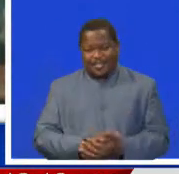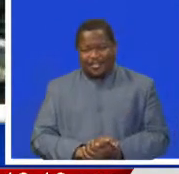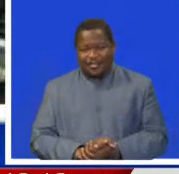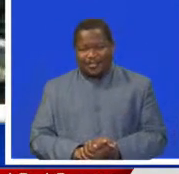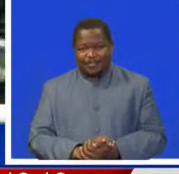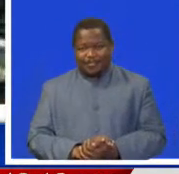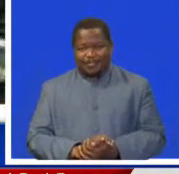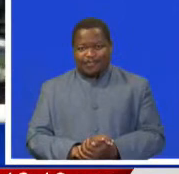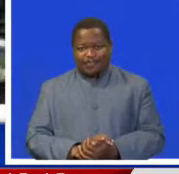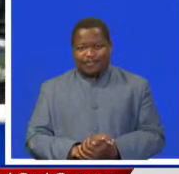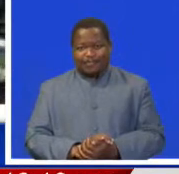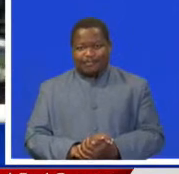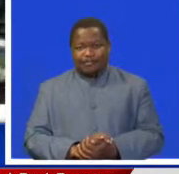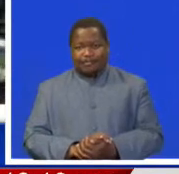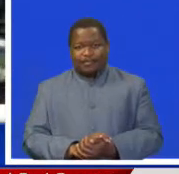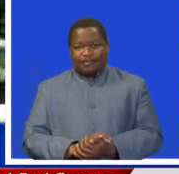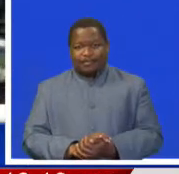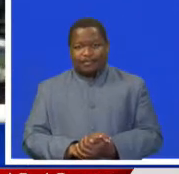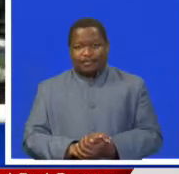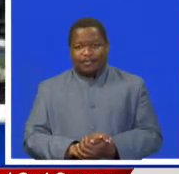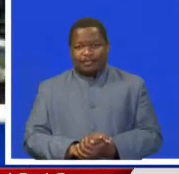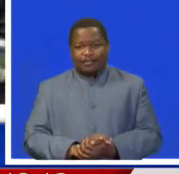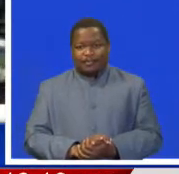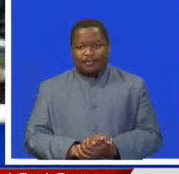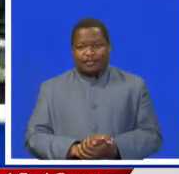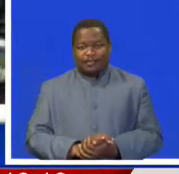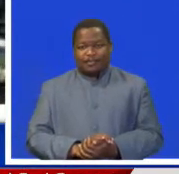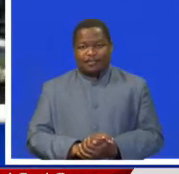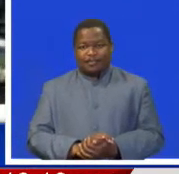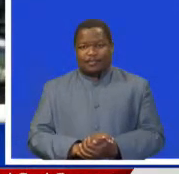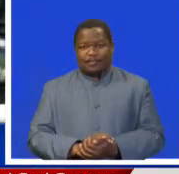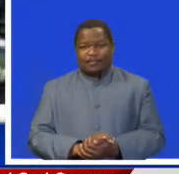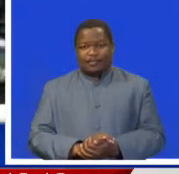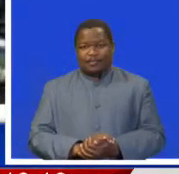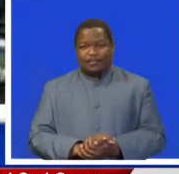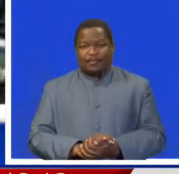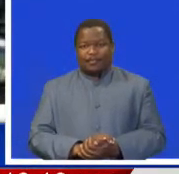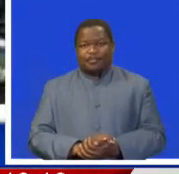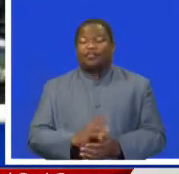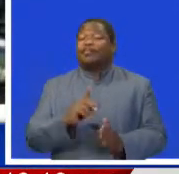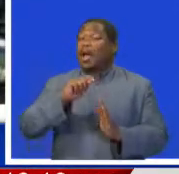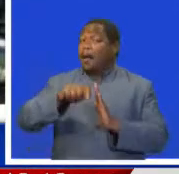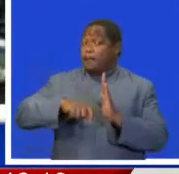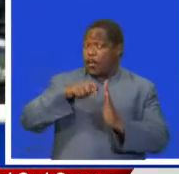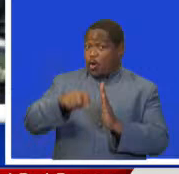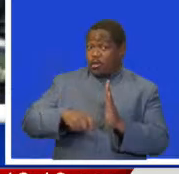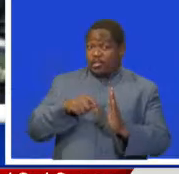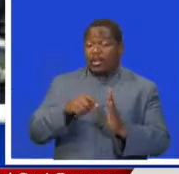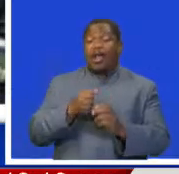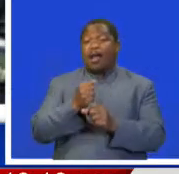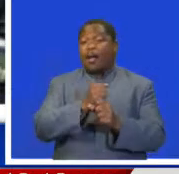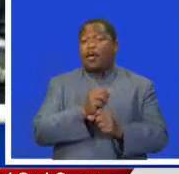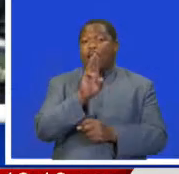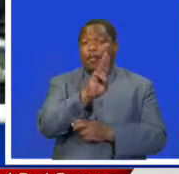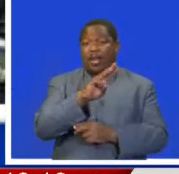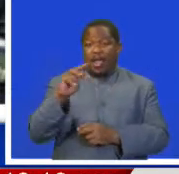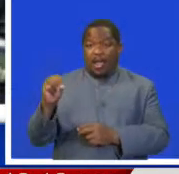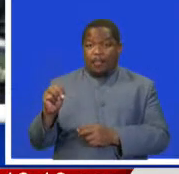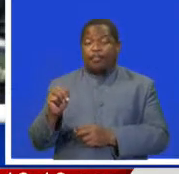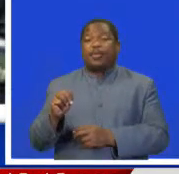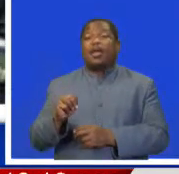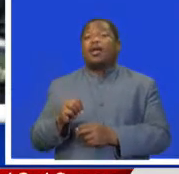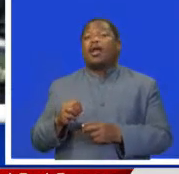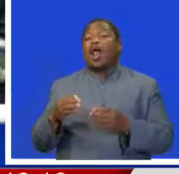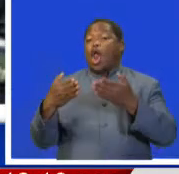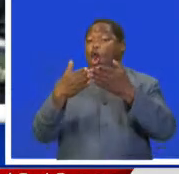yembabane. Mala ngamahle wona lo msebenzi walendzaba lesiphuma kulo othulwa nguyondvunankulu elivela seSwatini Ambrose Dlamini uthanda ukucala ke